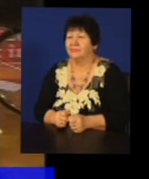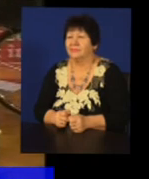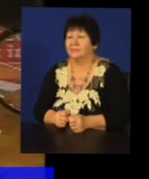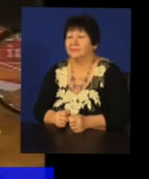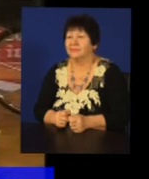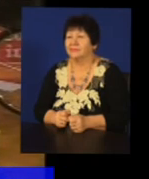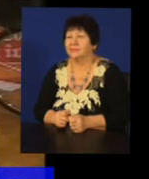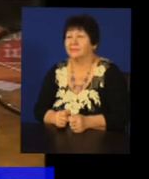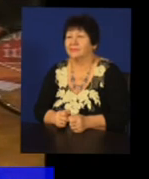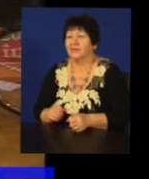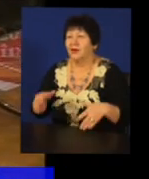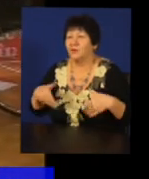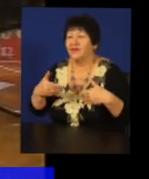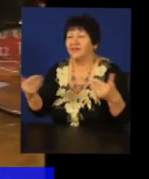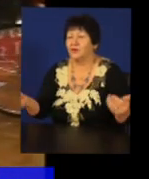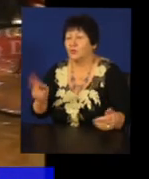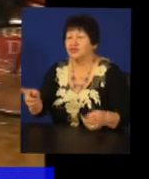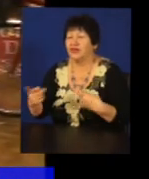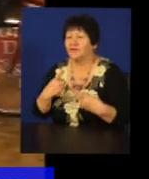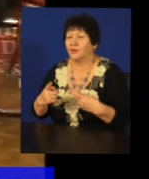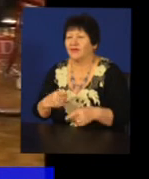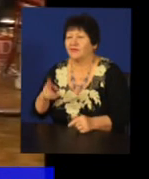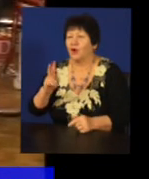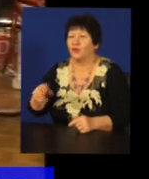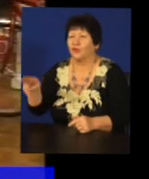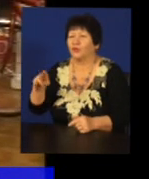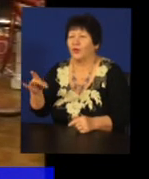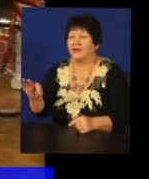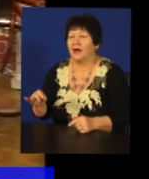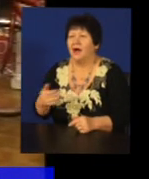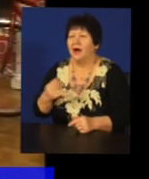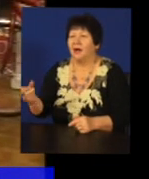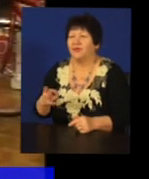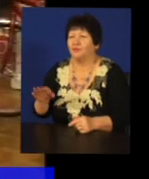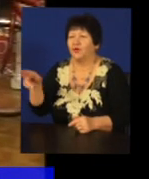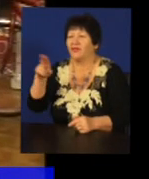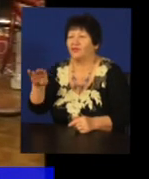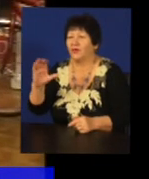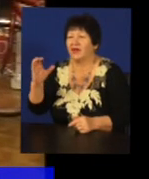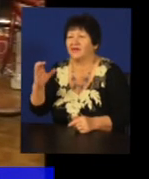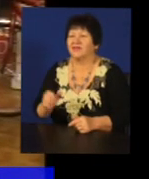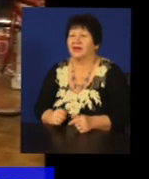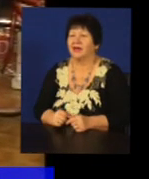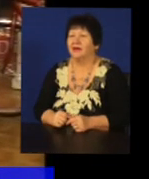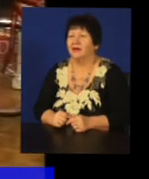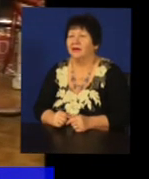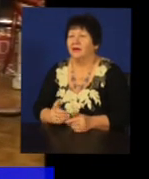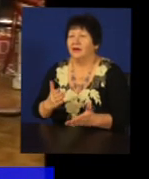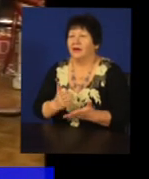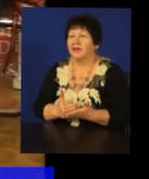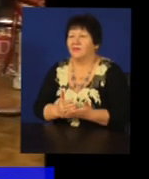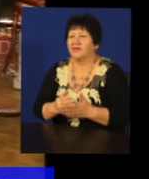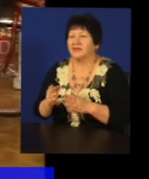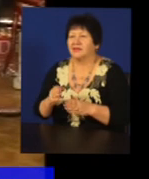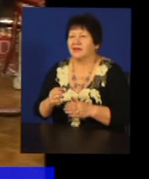Alo. Alo, bună ziua! Bună ziua! Cu cine vorbesc? Cu Doina? Am nevoie de Doina, Sârghi. Doina Sârghi, da, eu sunt